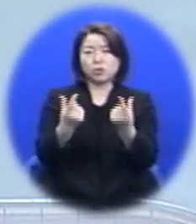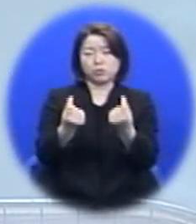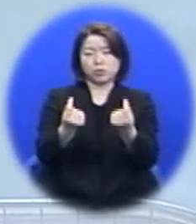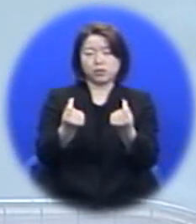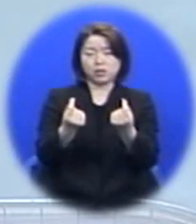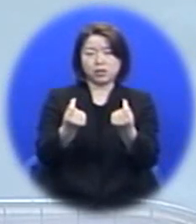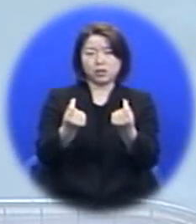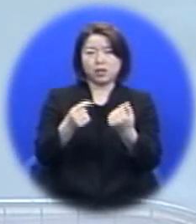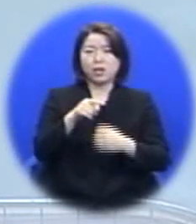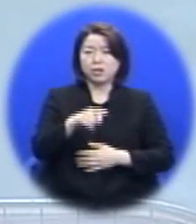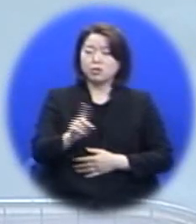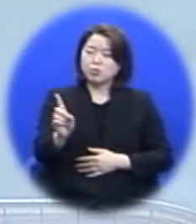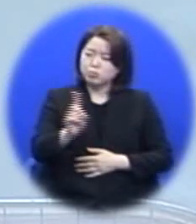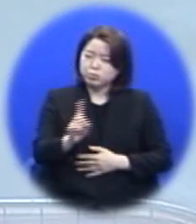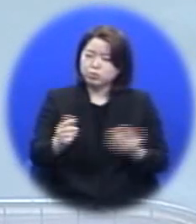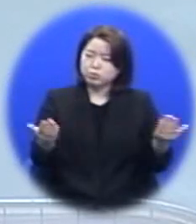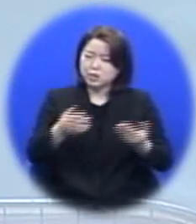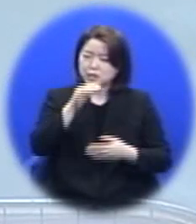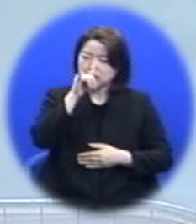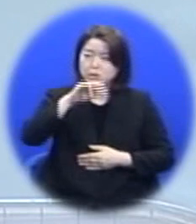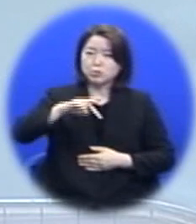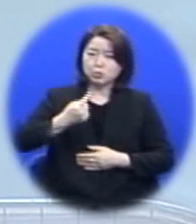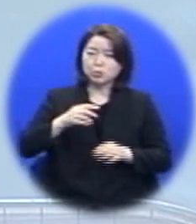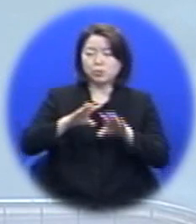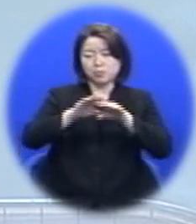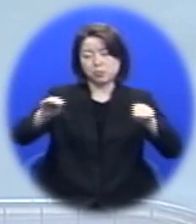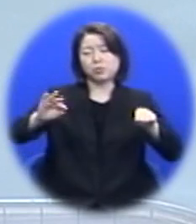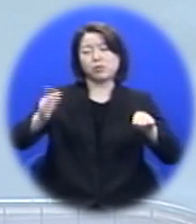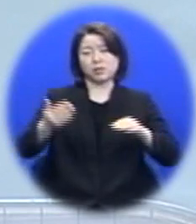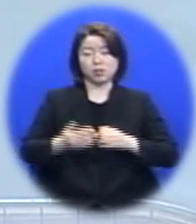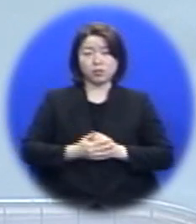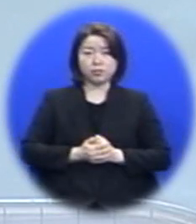이건 무슨 일이 있어도 해결해야 돼요.